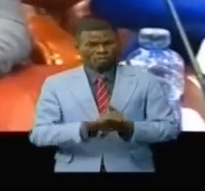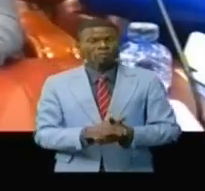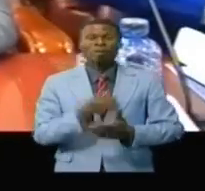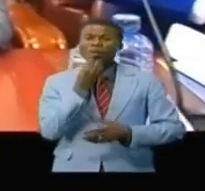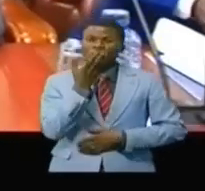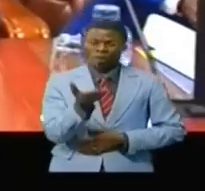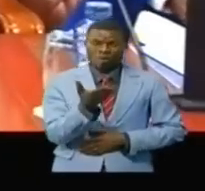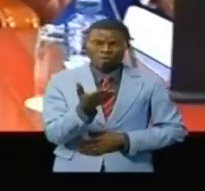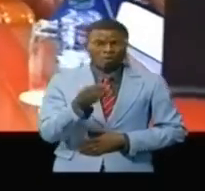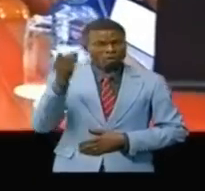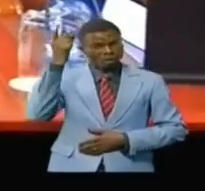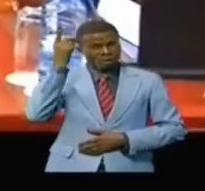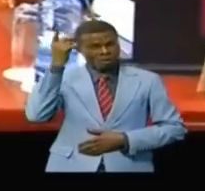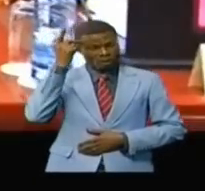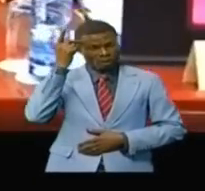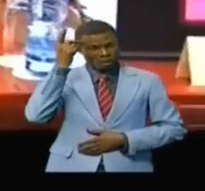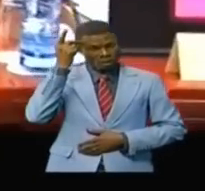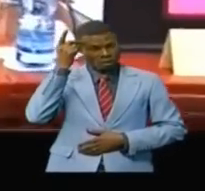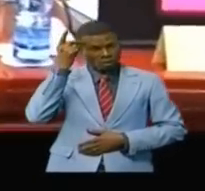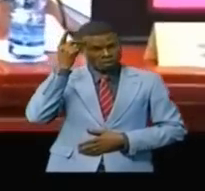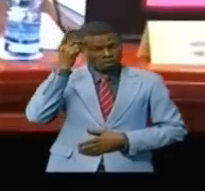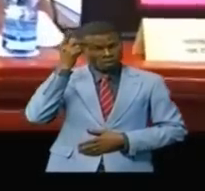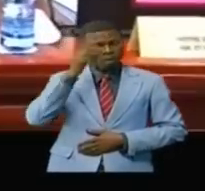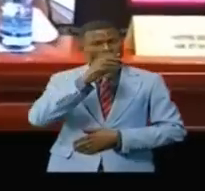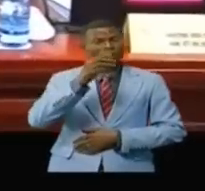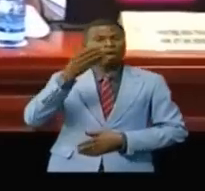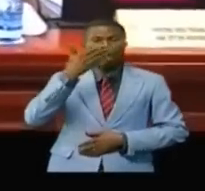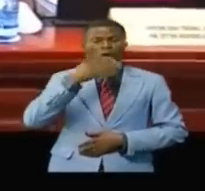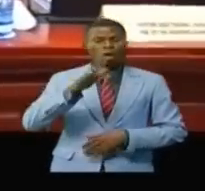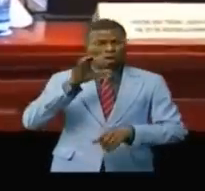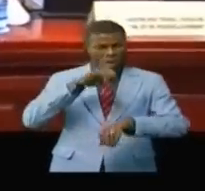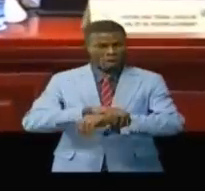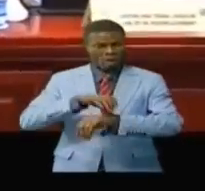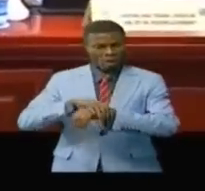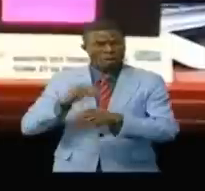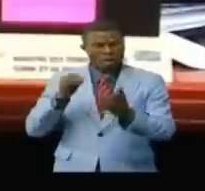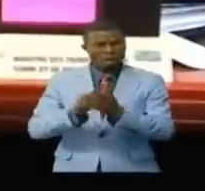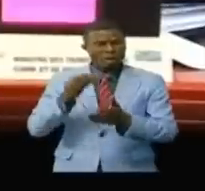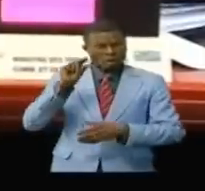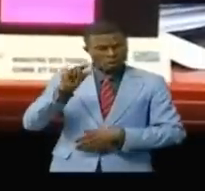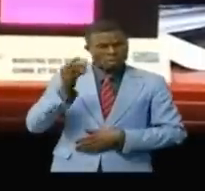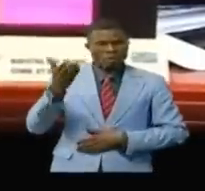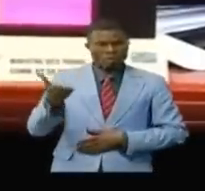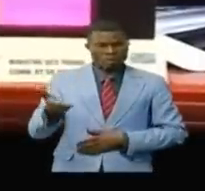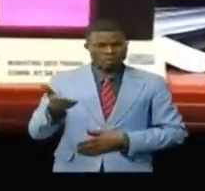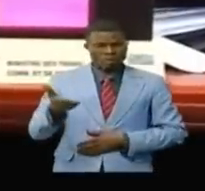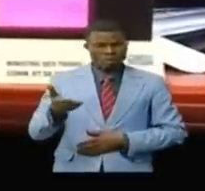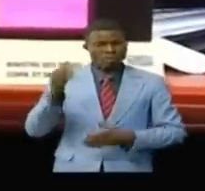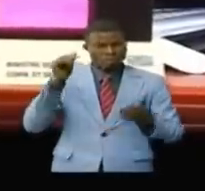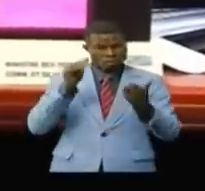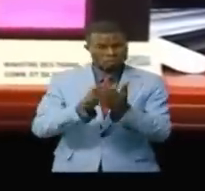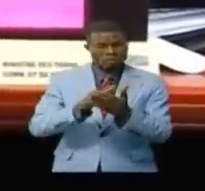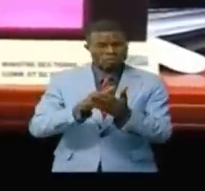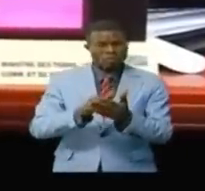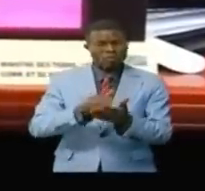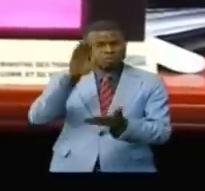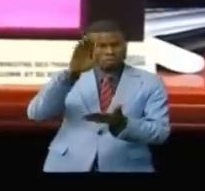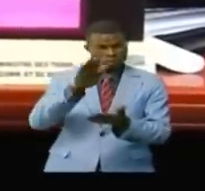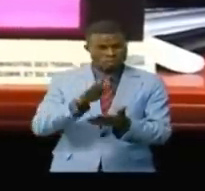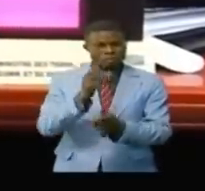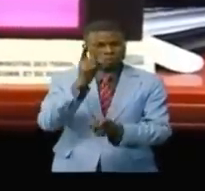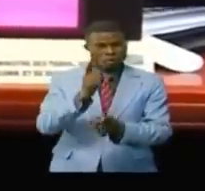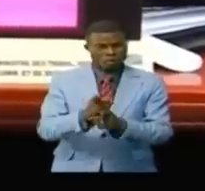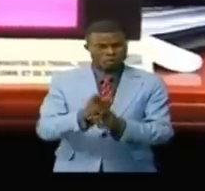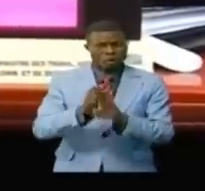si Kinshasa reste l'épicentre des quelques cas encore observés. Au regard de cette baisse systématique